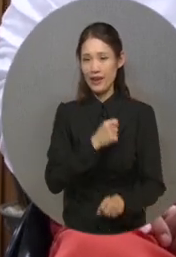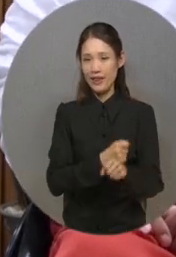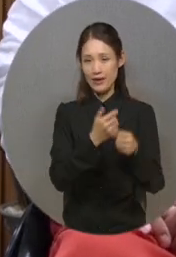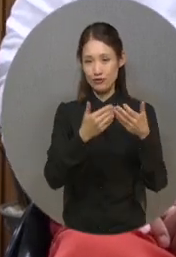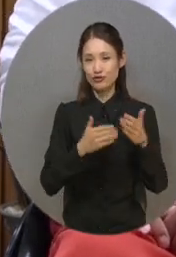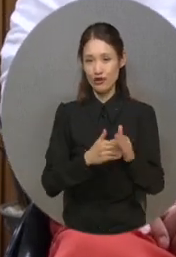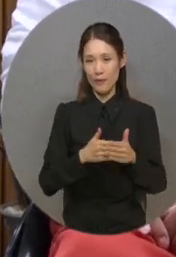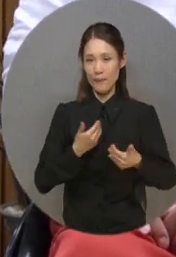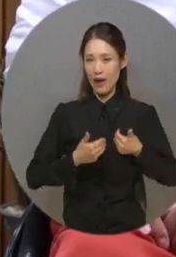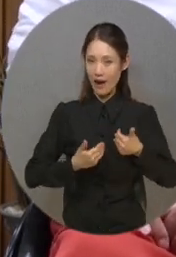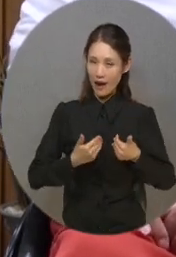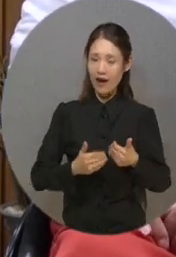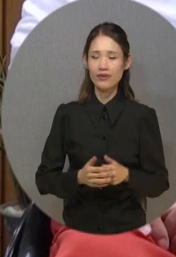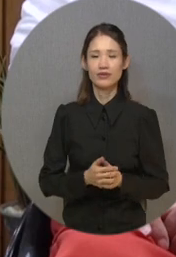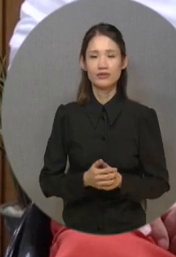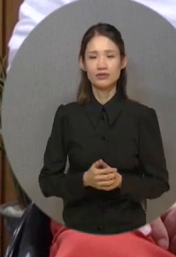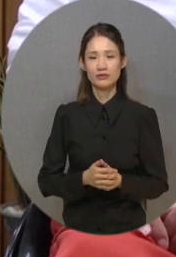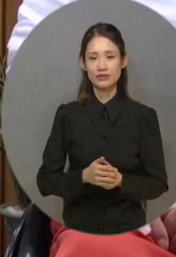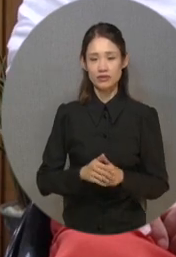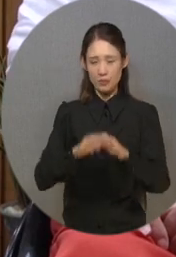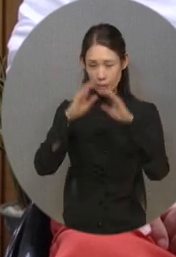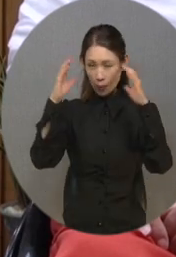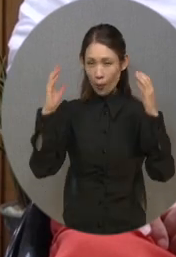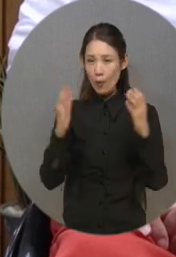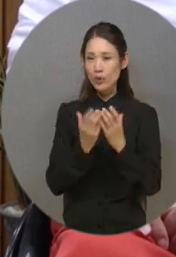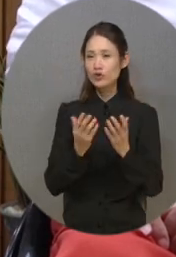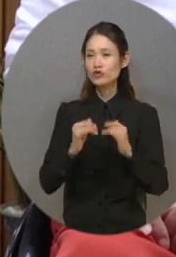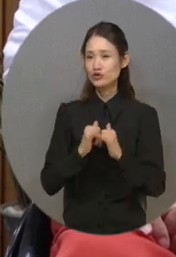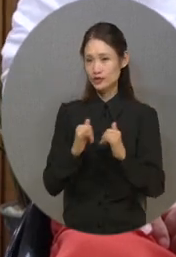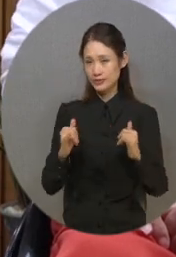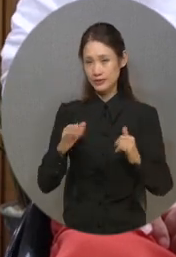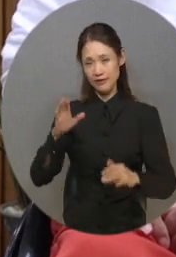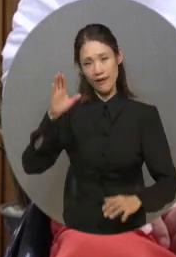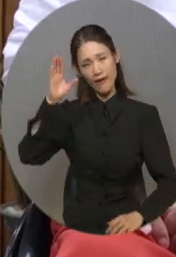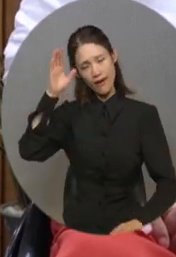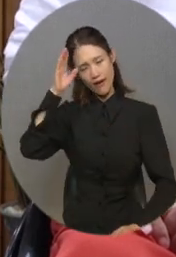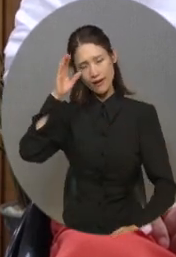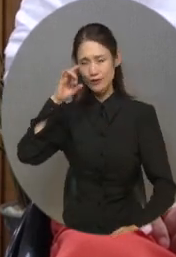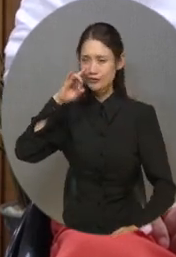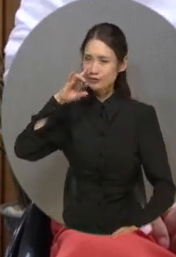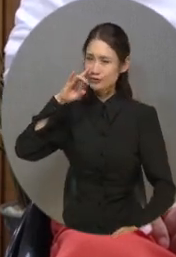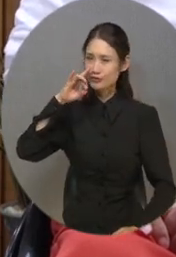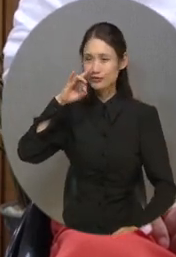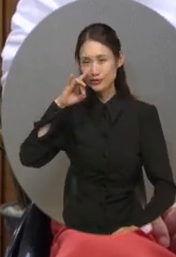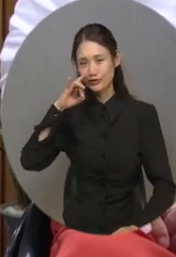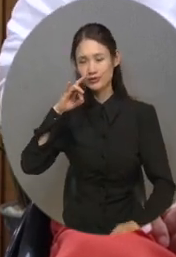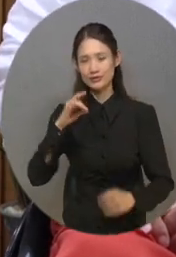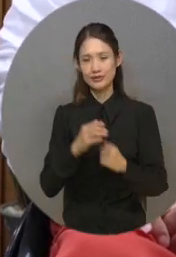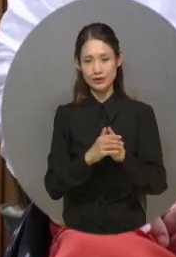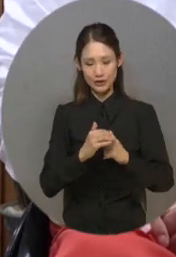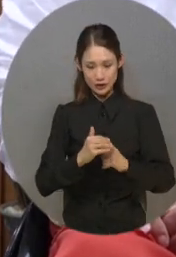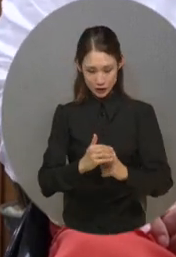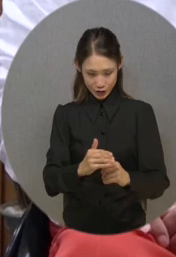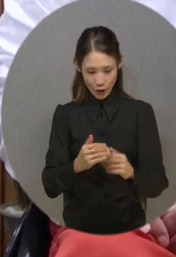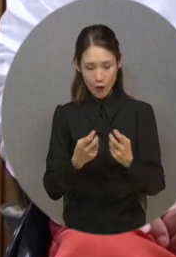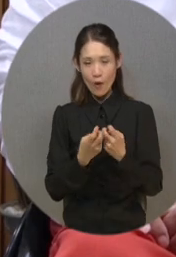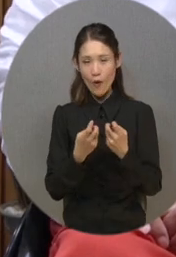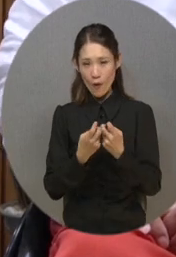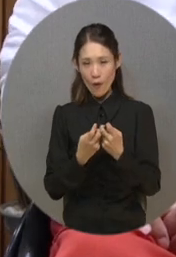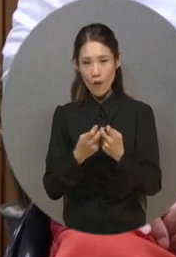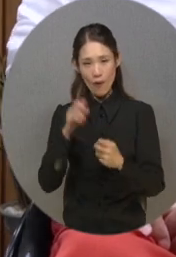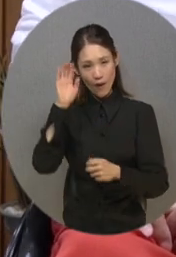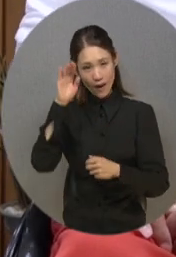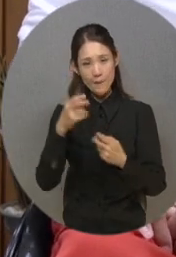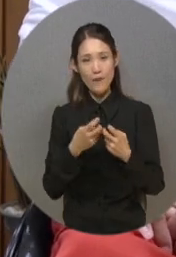얘기를 하셨는데 그러면 전 국민들 사실 굉장히 기대하고 궁금해하고 예. 어떻게 진행되고 과연 무엇일까